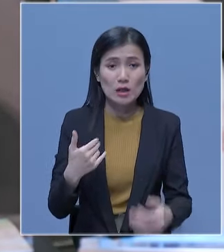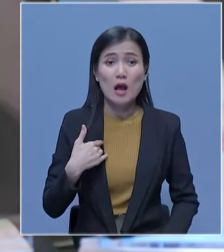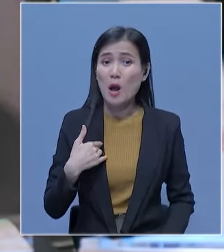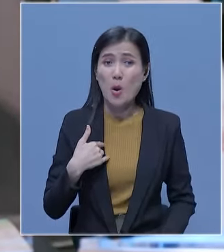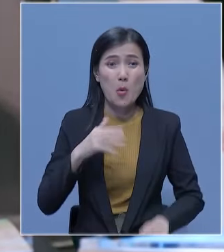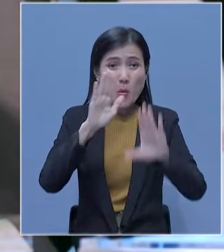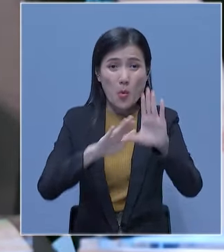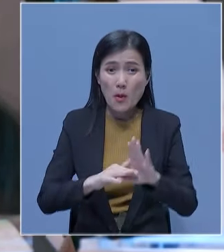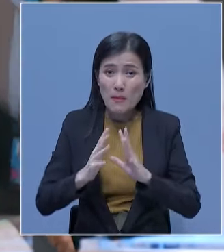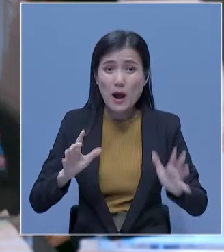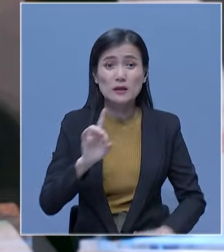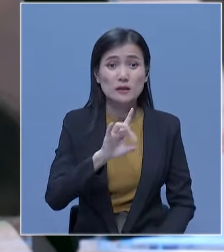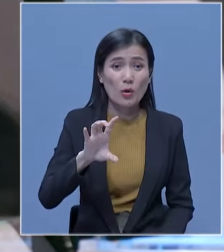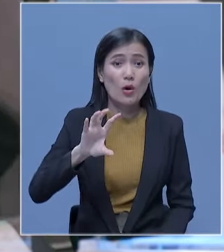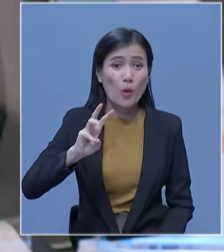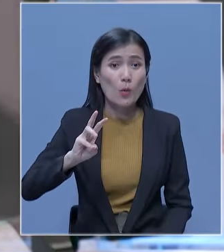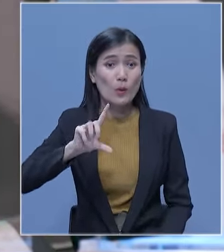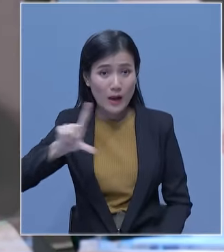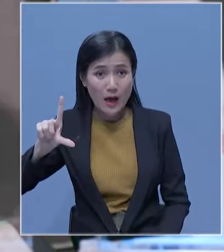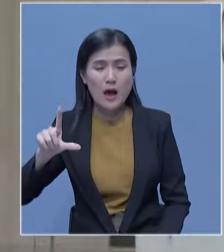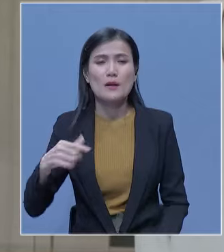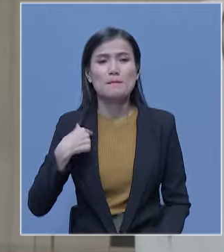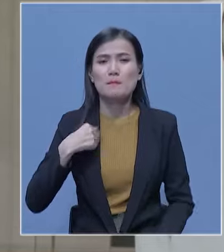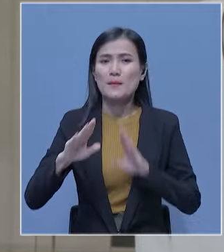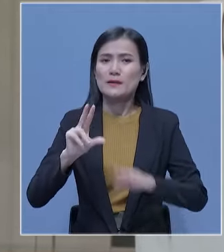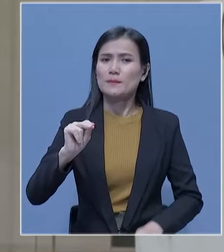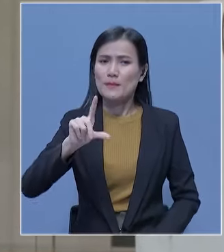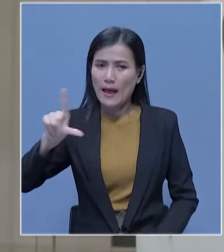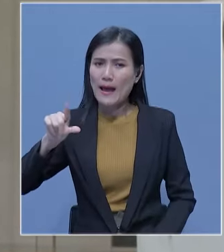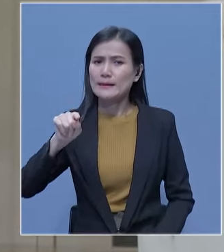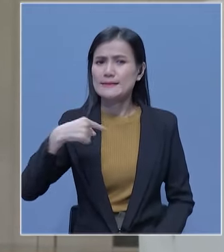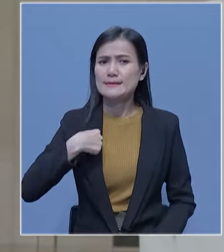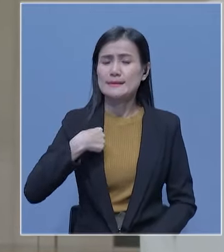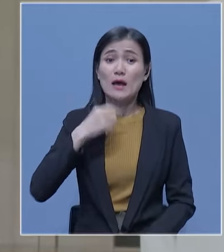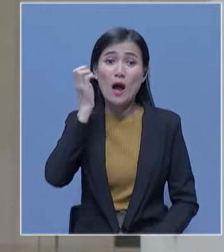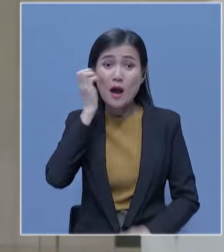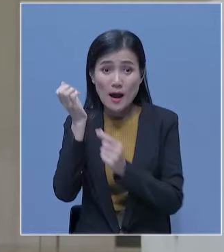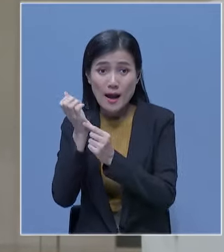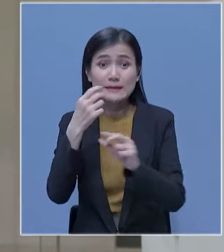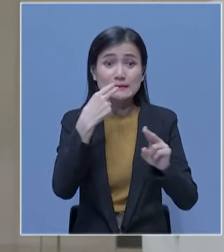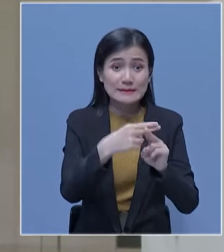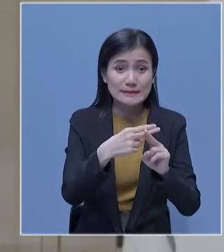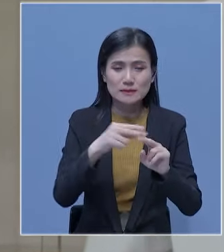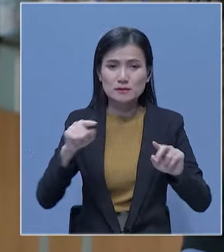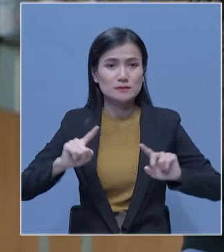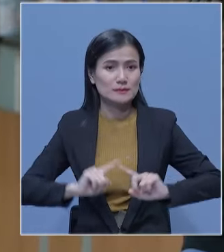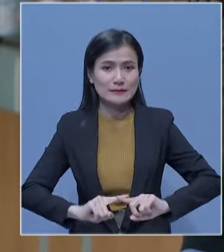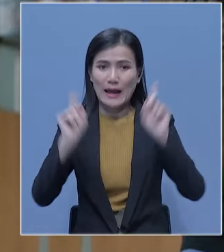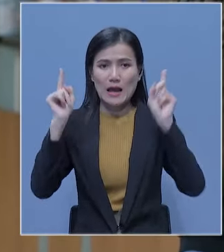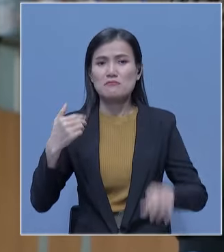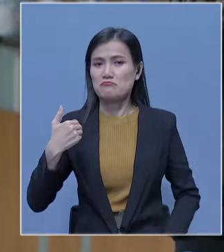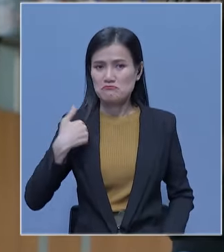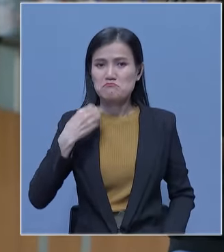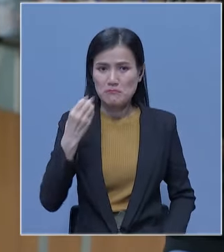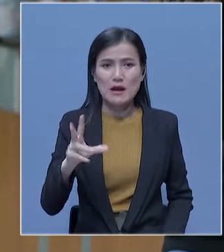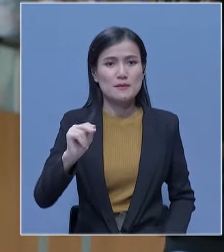านบัญชีและคาดว่ามีประมาณ30ล้านบัญชีที่ชื่อเนี่ยไม่ตรงกันทีนี้แล้วตามขั้นตอนค่ะธนาคารจะ